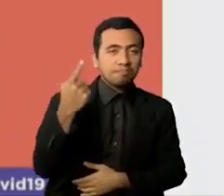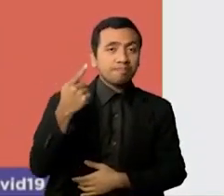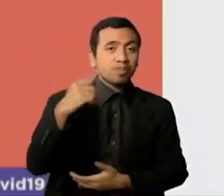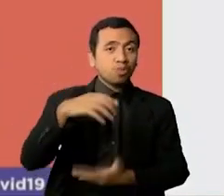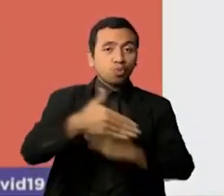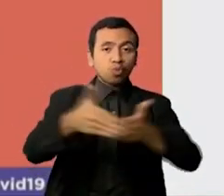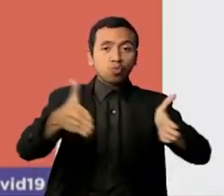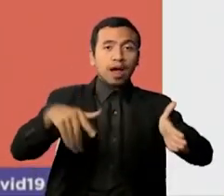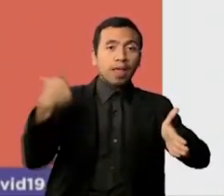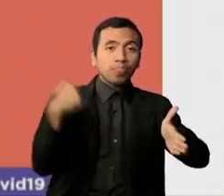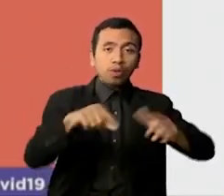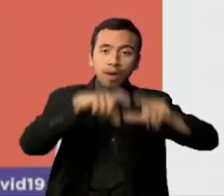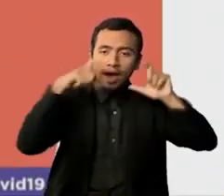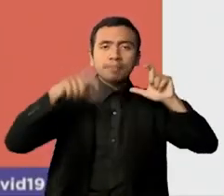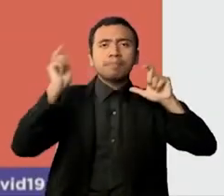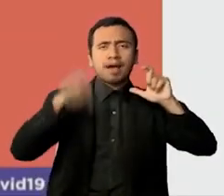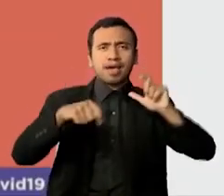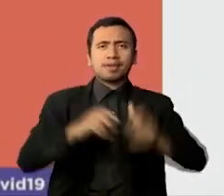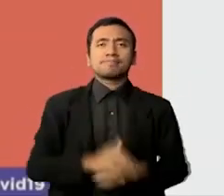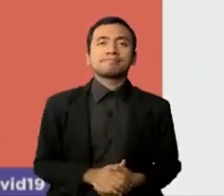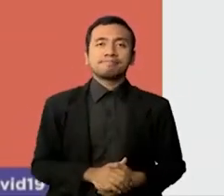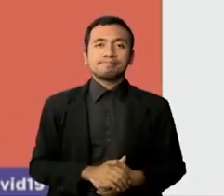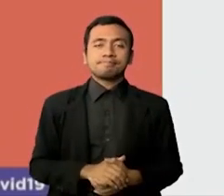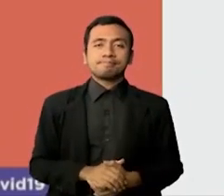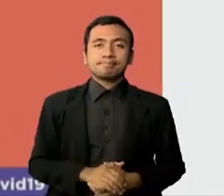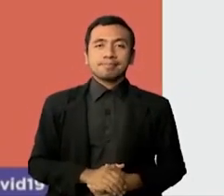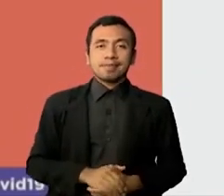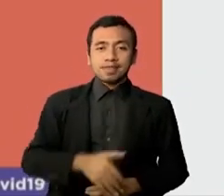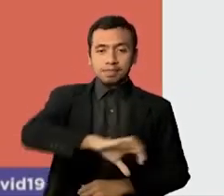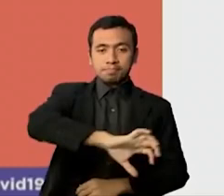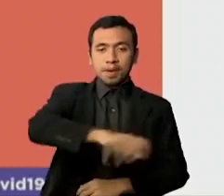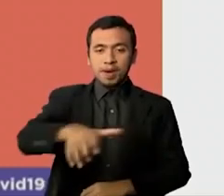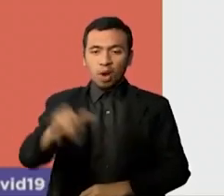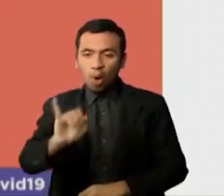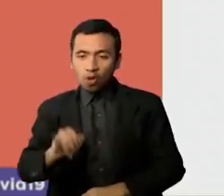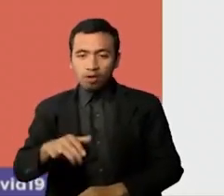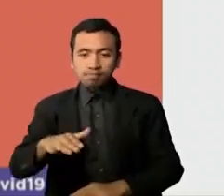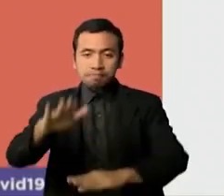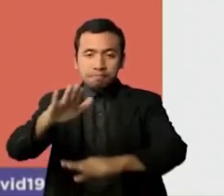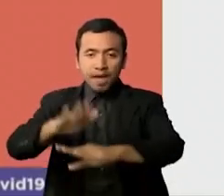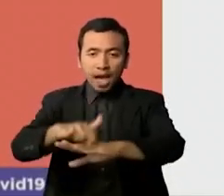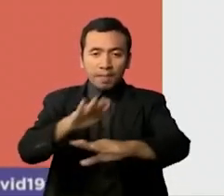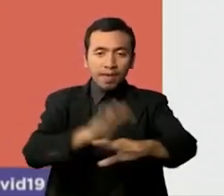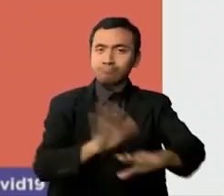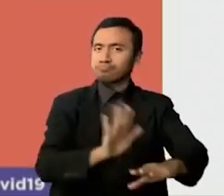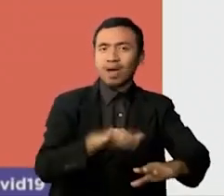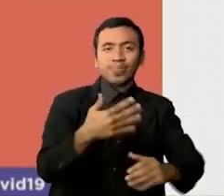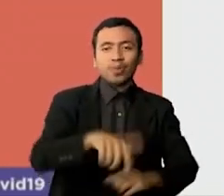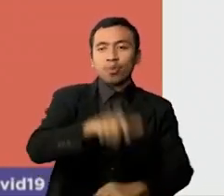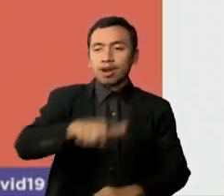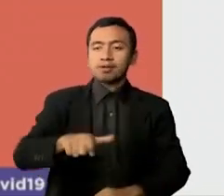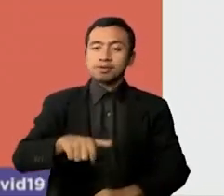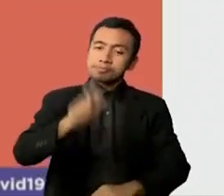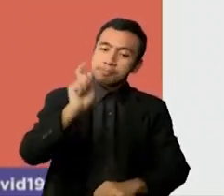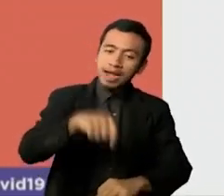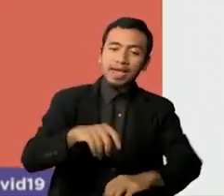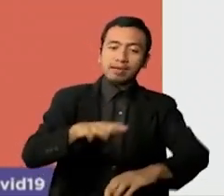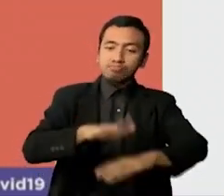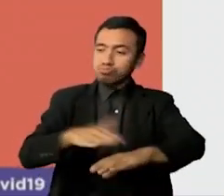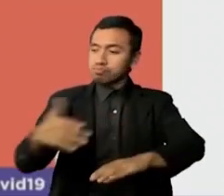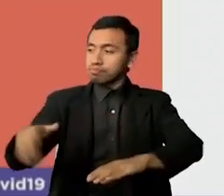kantor keempat hindari memegang permukaan benda yang kotor dan digunakan bersama dengan orang lain